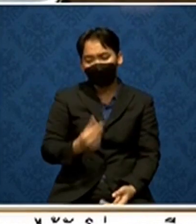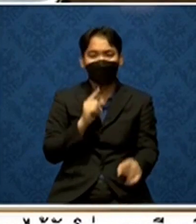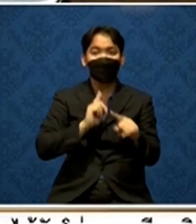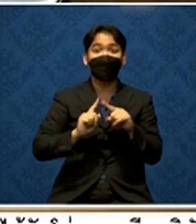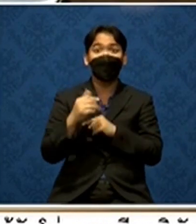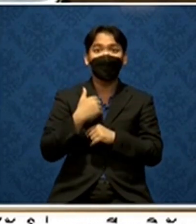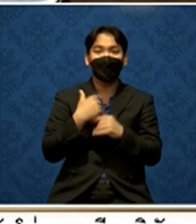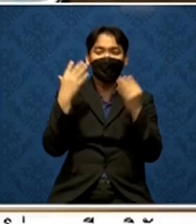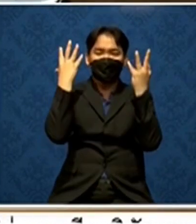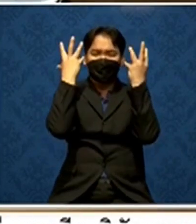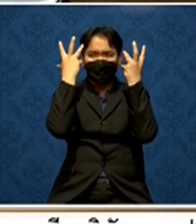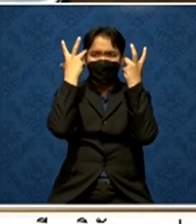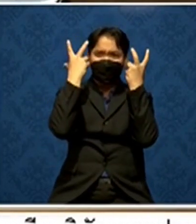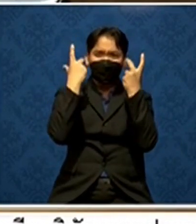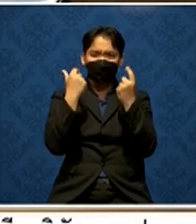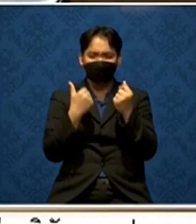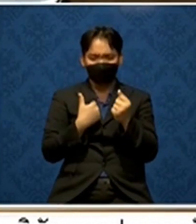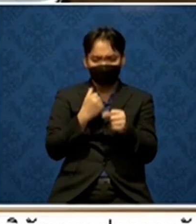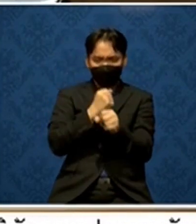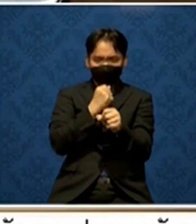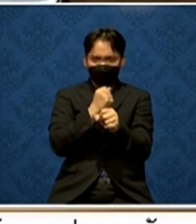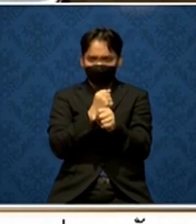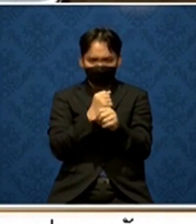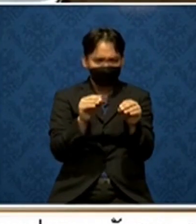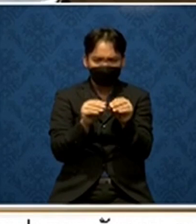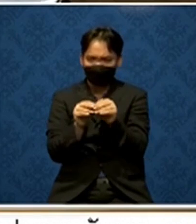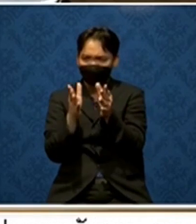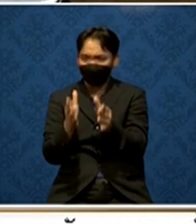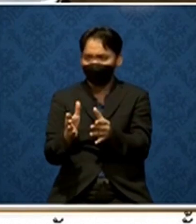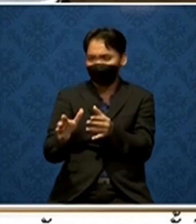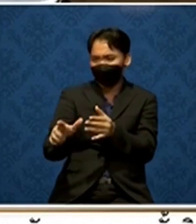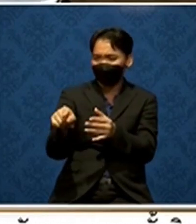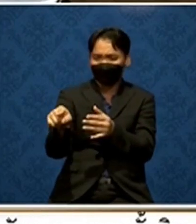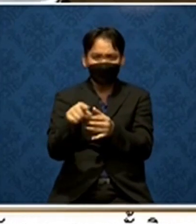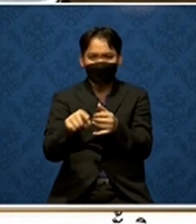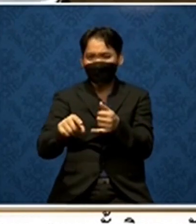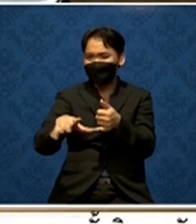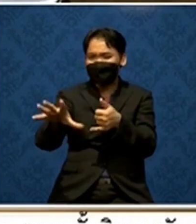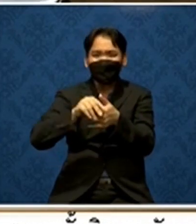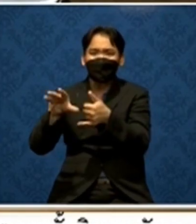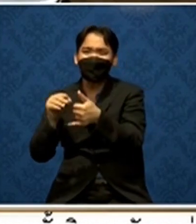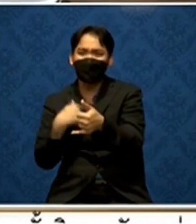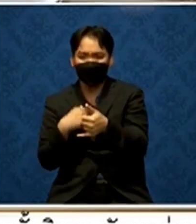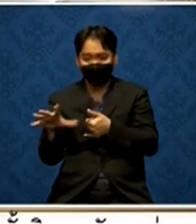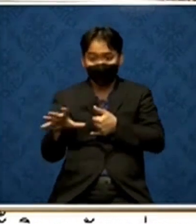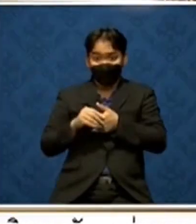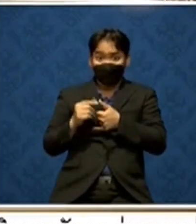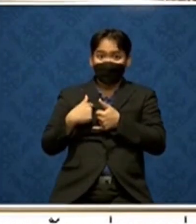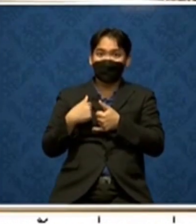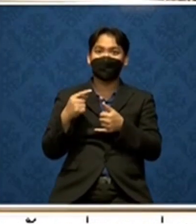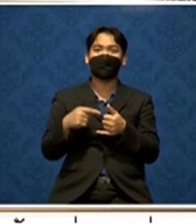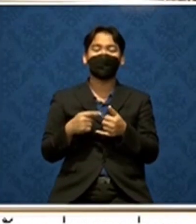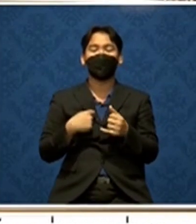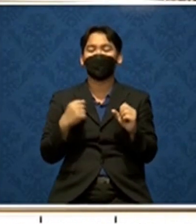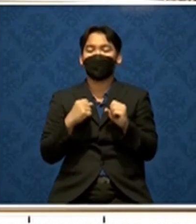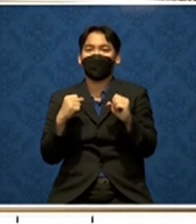กังวลที่จะได้รับเชื้อไปติดกับครอบครัวและสำคัญครับมีปฏิกิริยาเชิงลบหรือการต่อต้านจากประชาชนจากคน